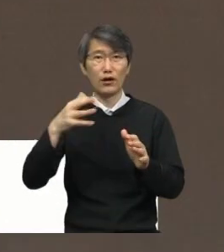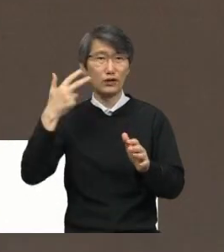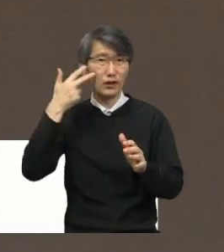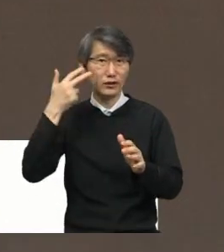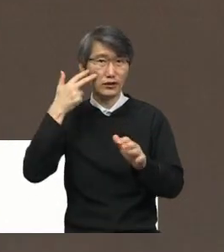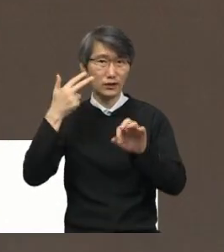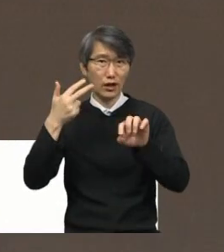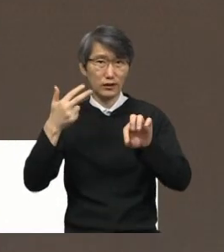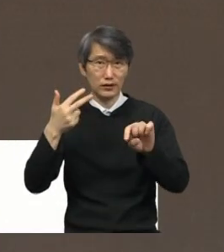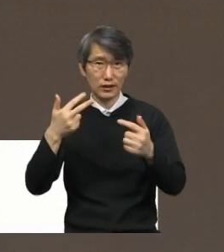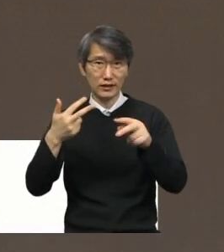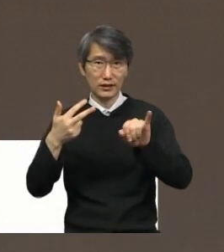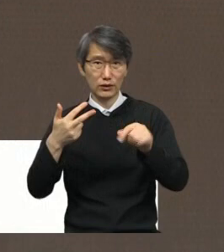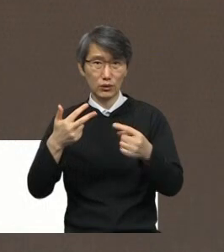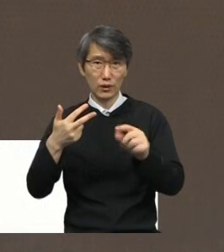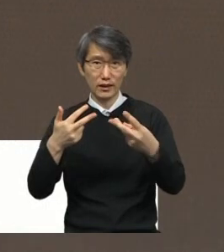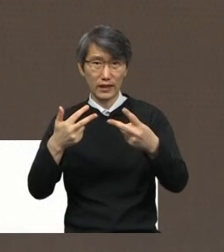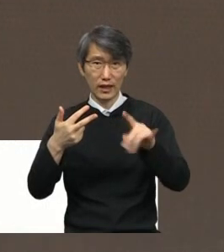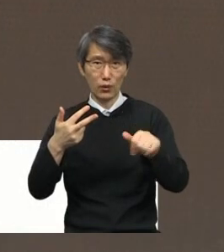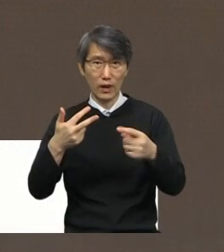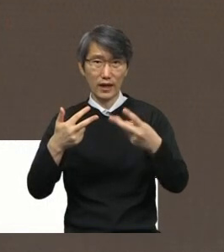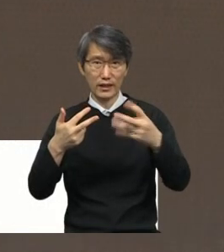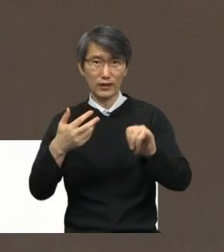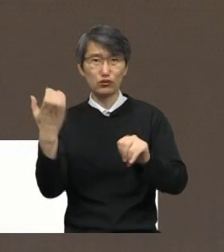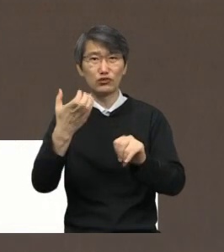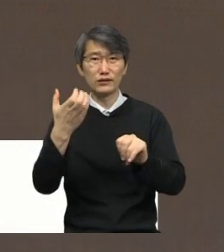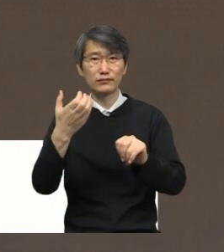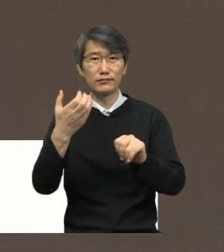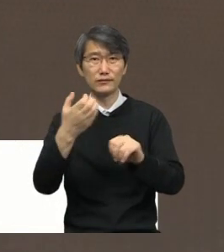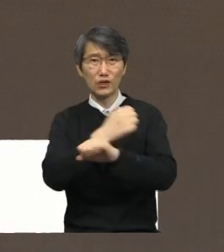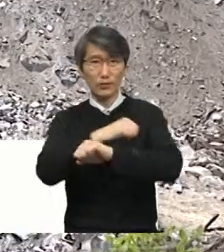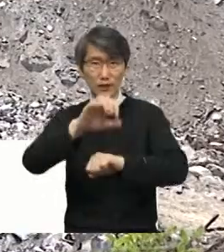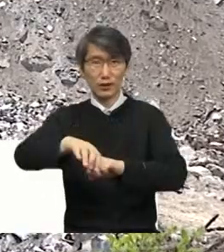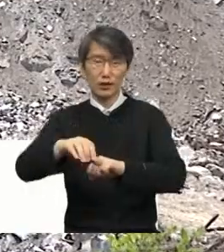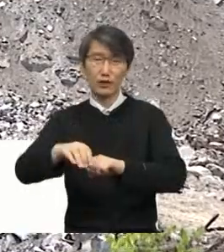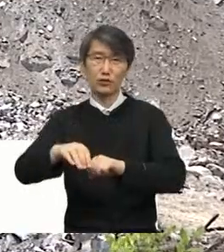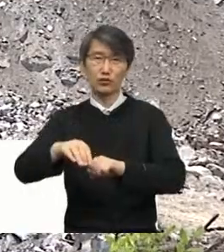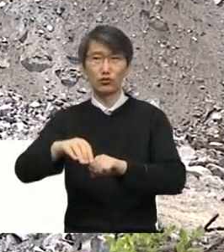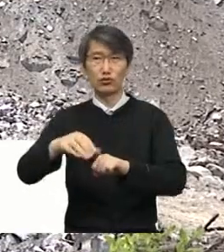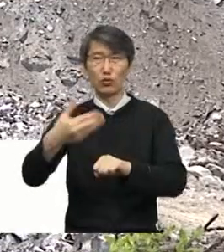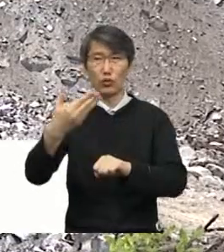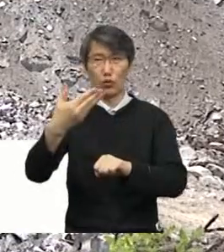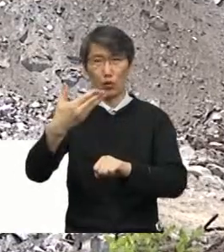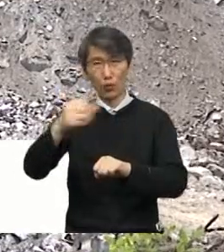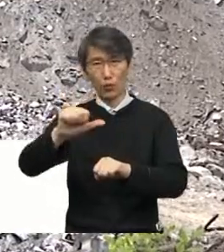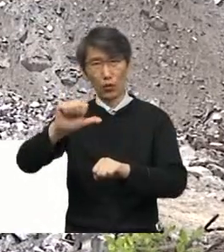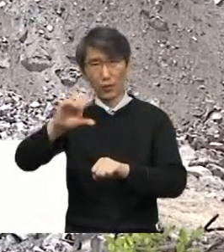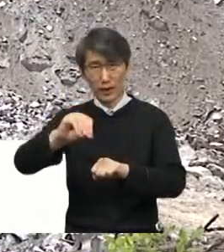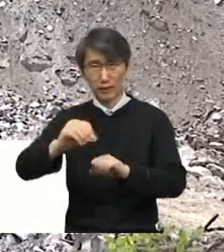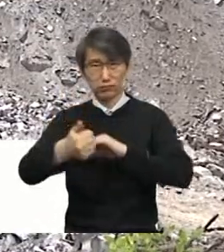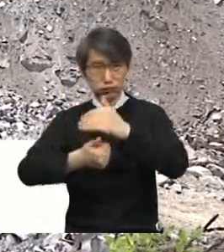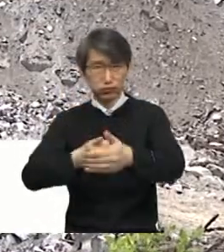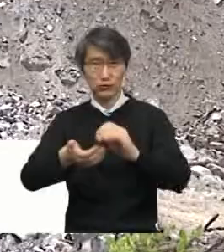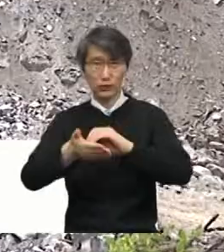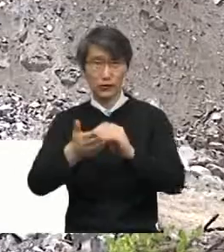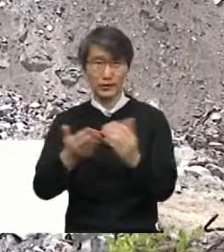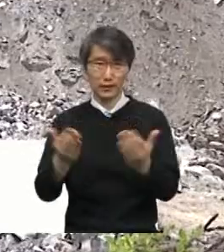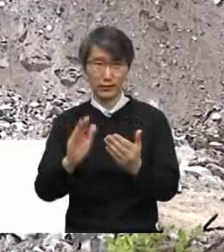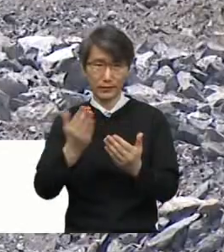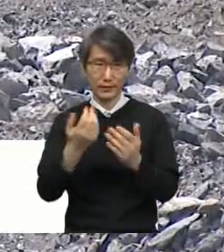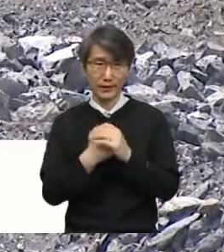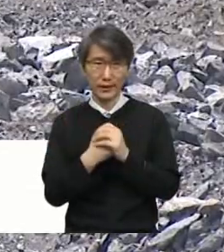연천군 신서면 대광리 95만 9천여 제곱미터에 봉안당 2만 5천기 등 5만 기 규모의 봉안시설을 갖추는